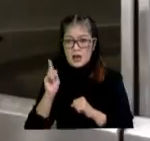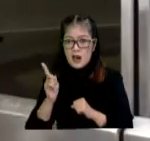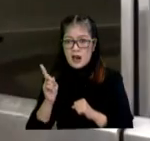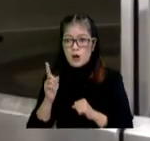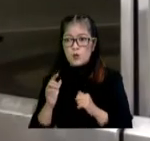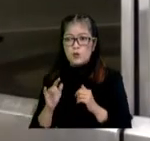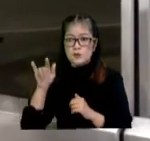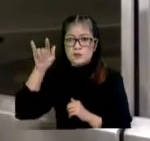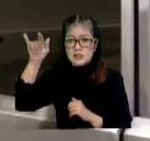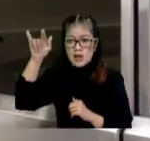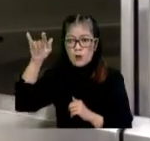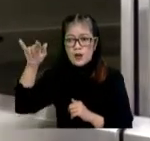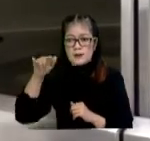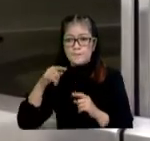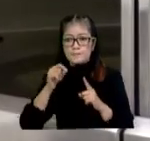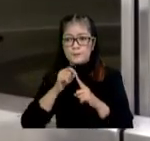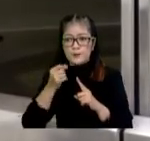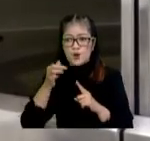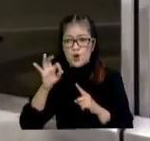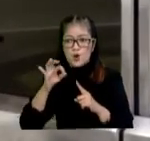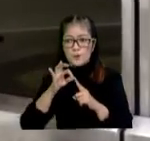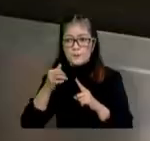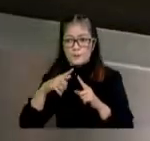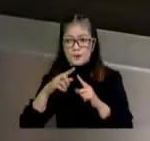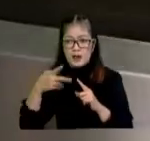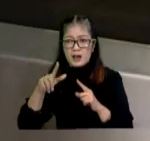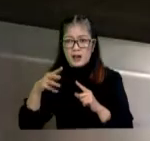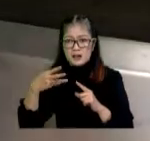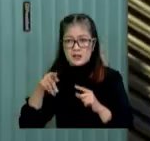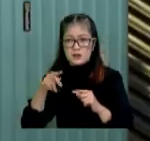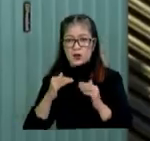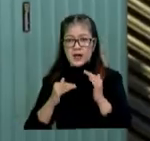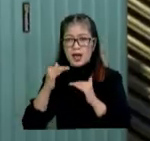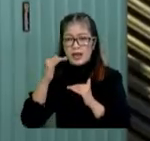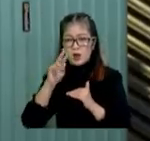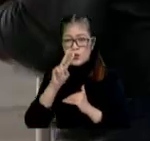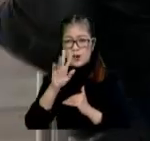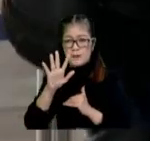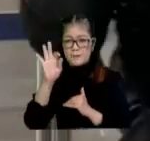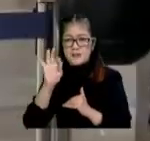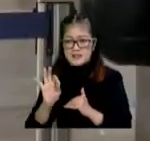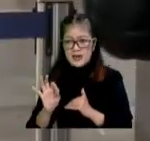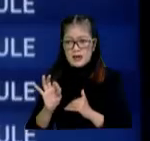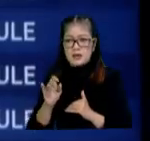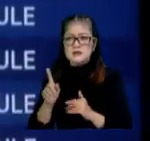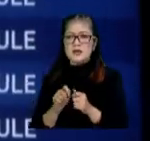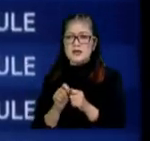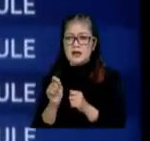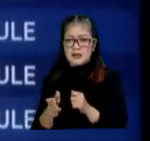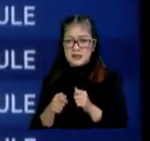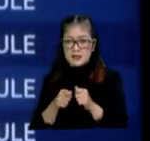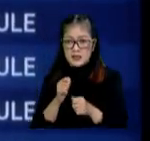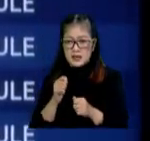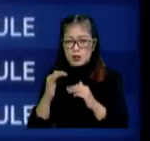hingga 25%. Pihak maskapai menyesuaikan harga tiket masih dalam batas tarif atas yang ditentukan oleh